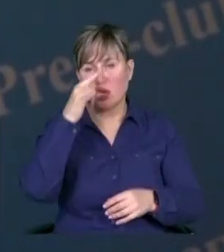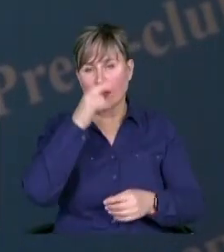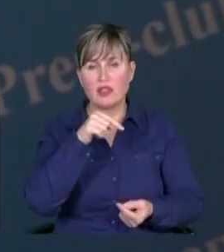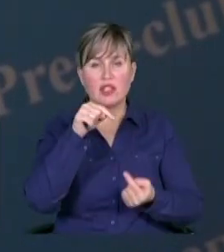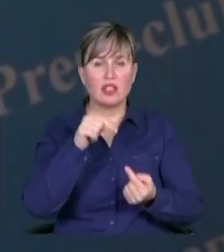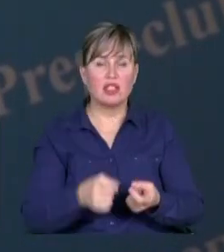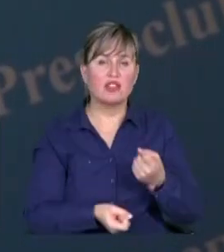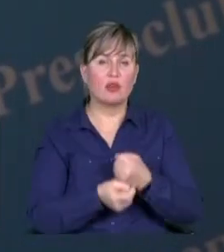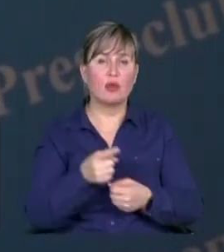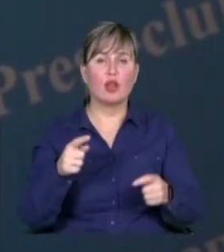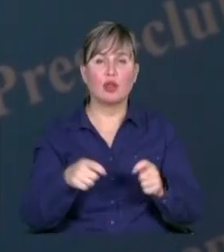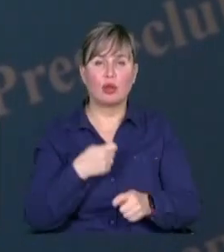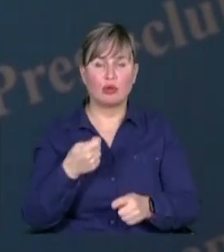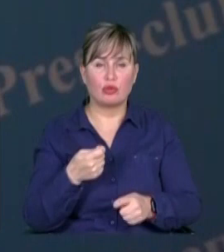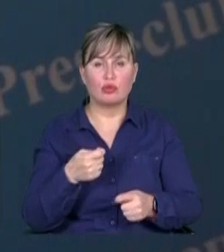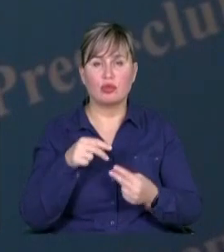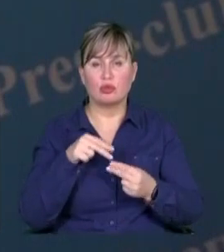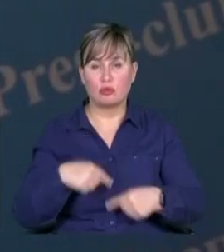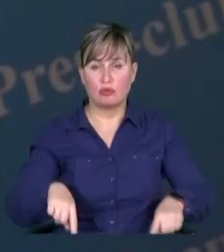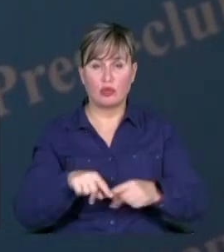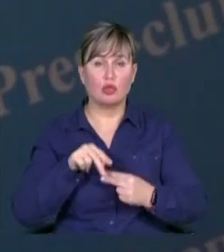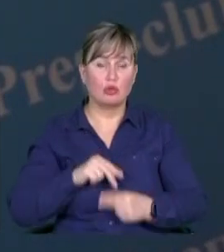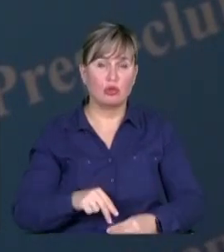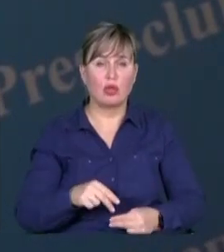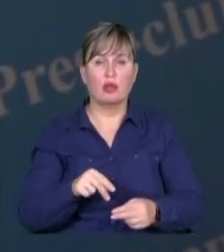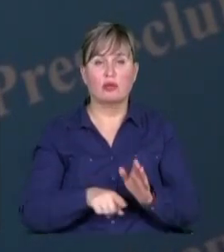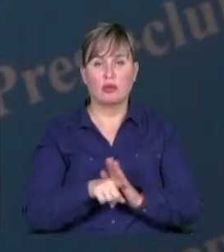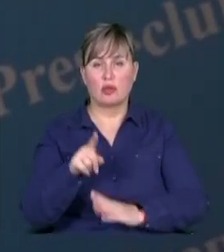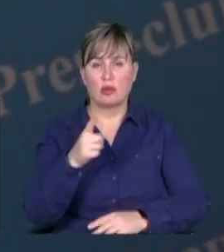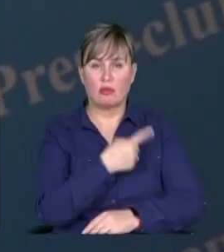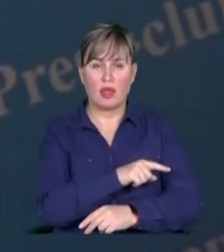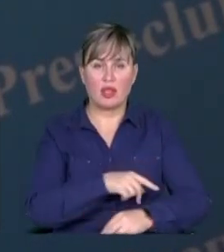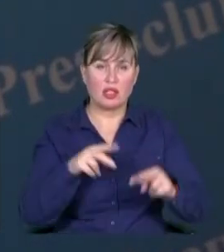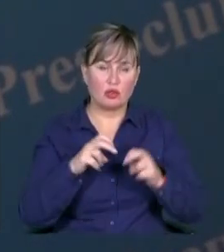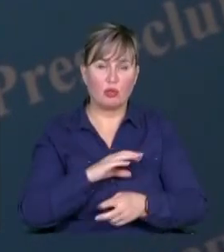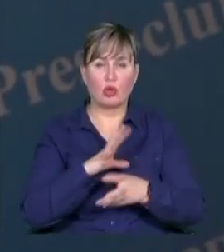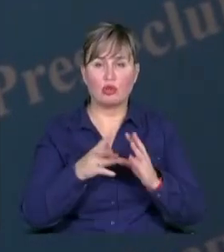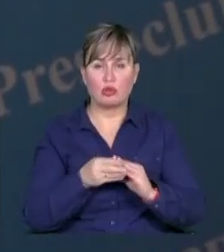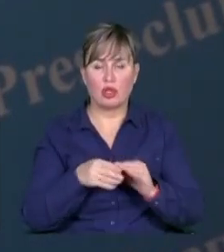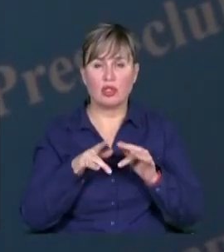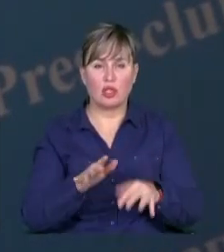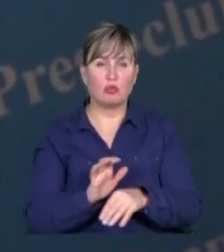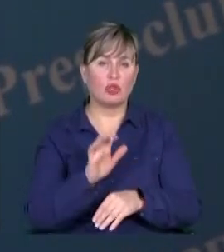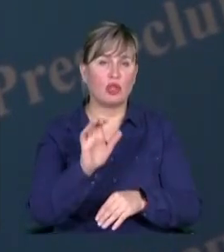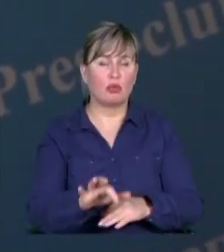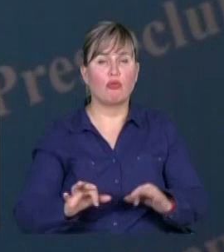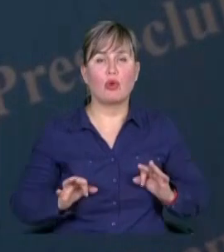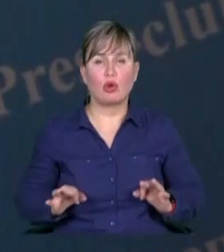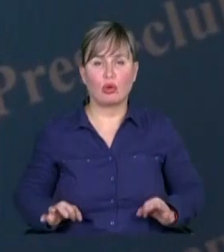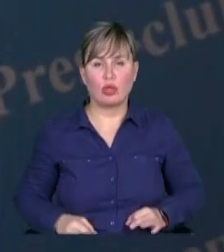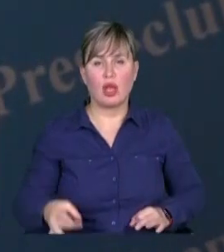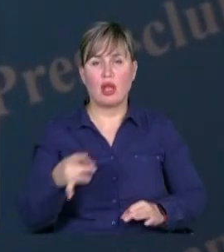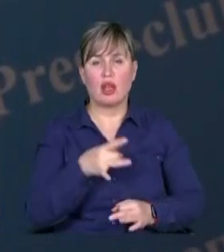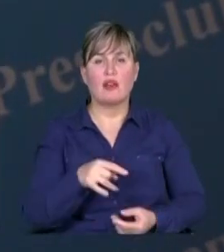соответствии с выявленным нарушением инспекции труда назначена судмедэкспертиза, по результатам которой материалы дела будут направлены в прокуратуру района